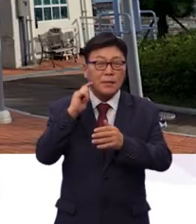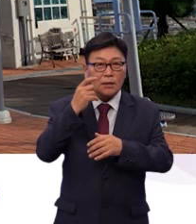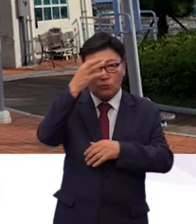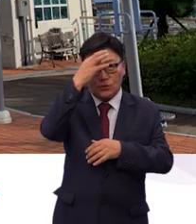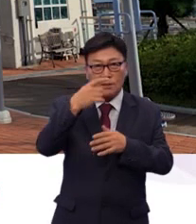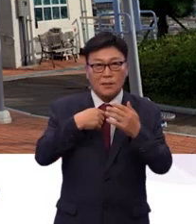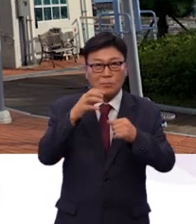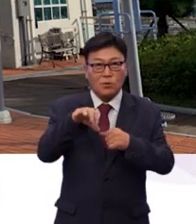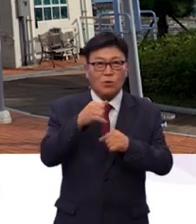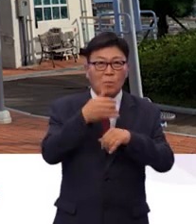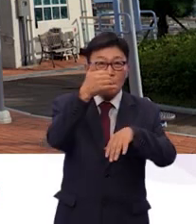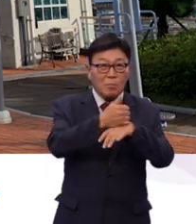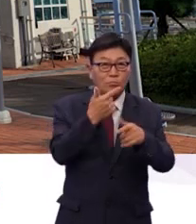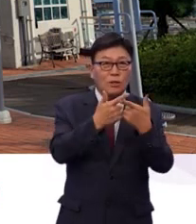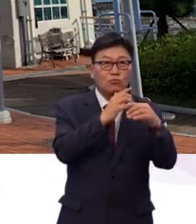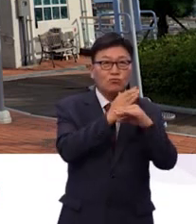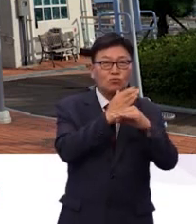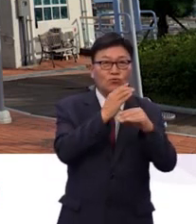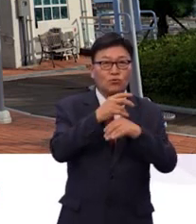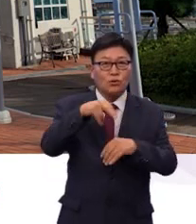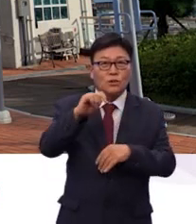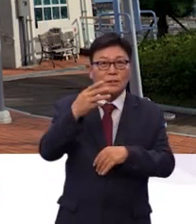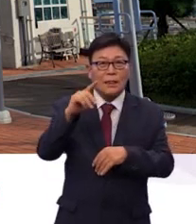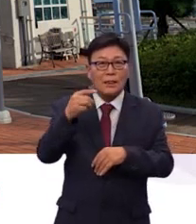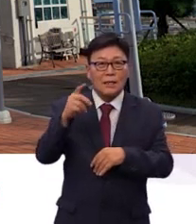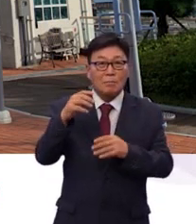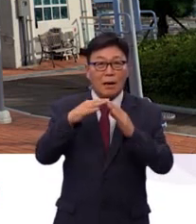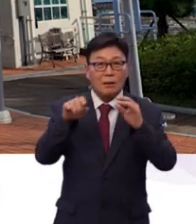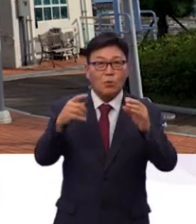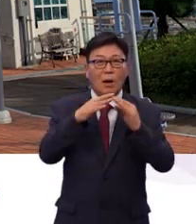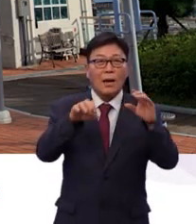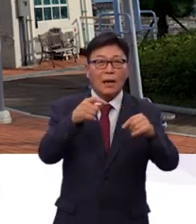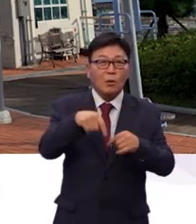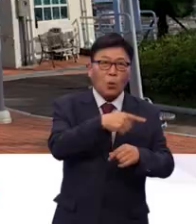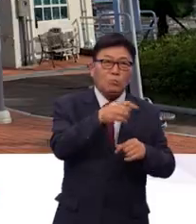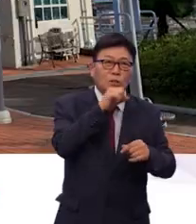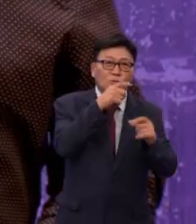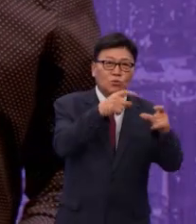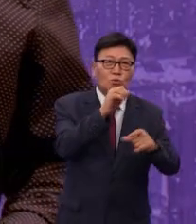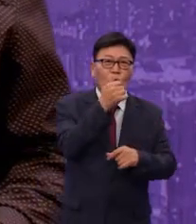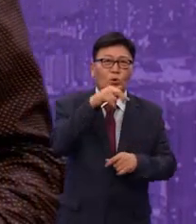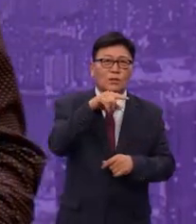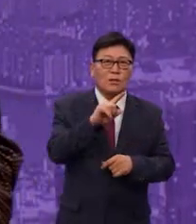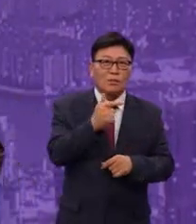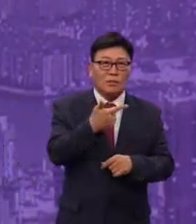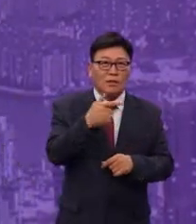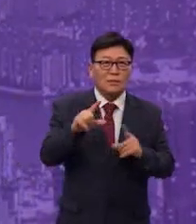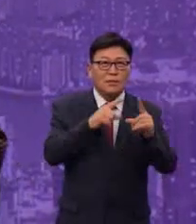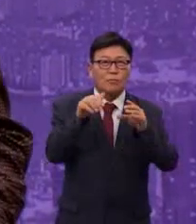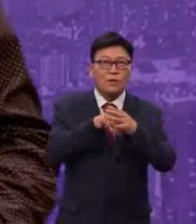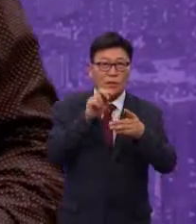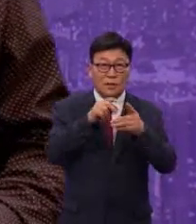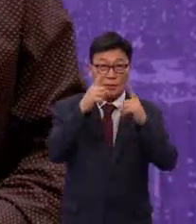마지막으로 부산 중구의 산림마을 마을회관과 부산 진구의 호천생활문화센터 사진입니다. 앞서 보여드린 사진의